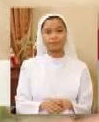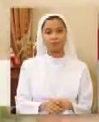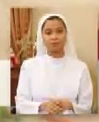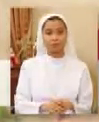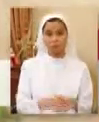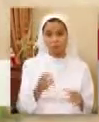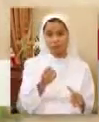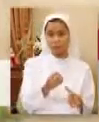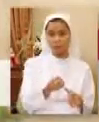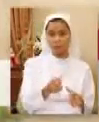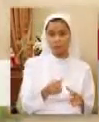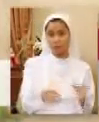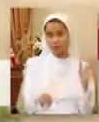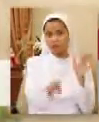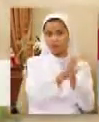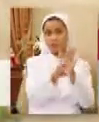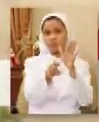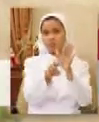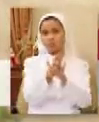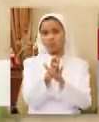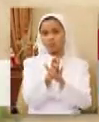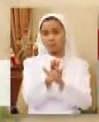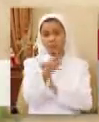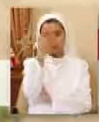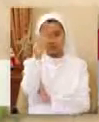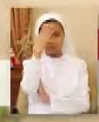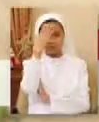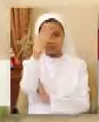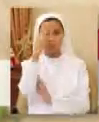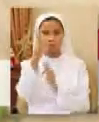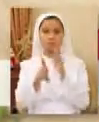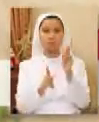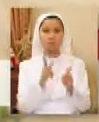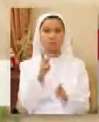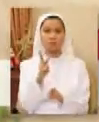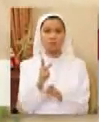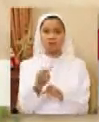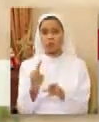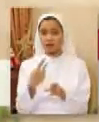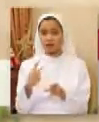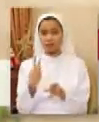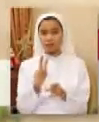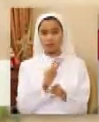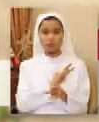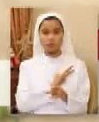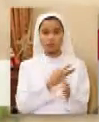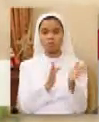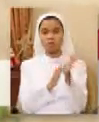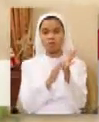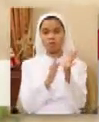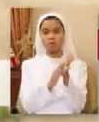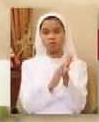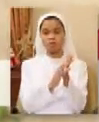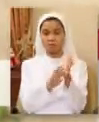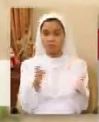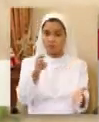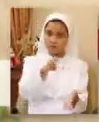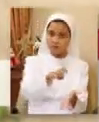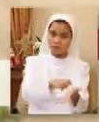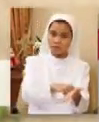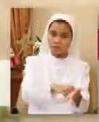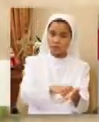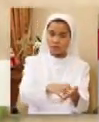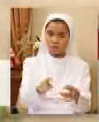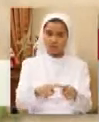may parang may school. So iniisip nila na school. So ini-enroll nila kahit na hindi naman hearing impaired